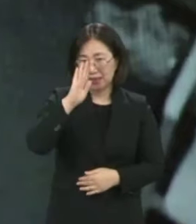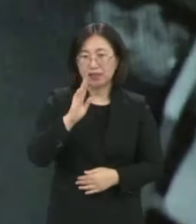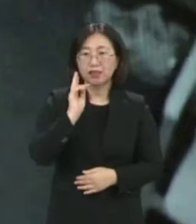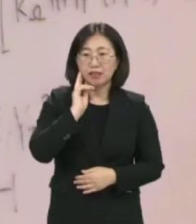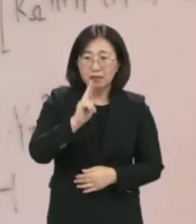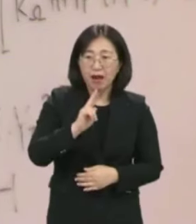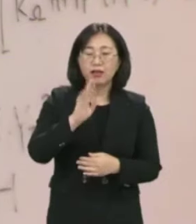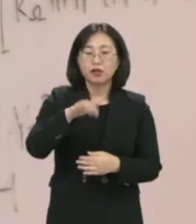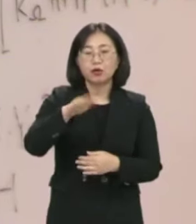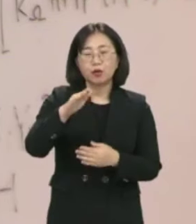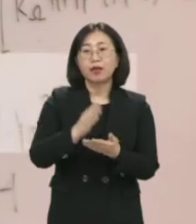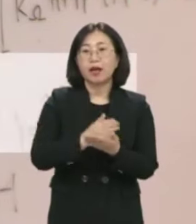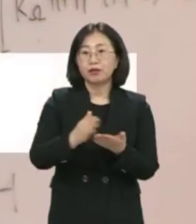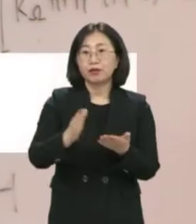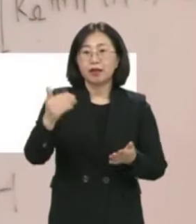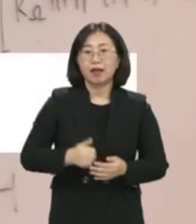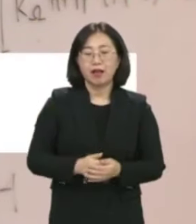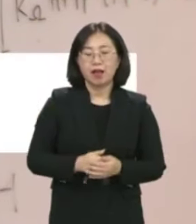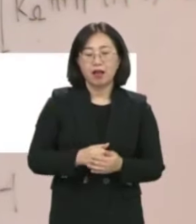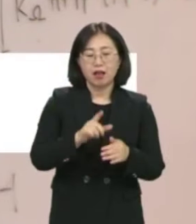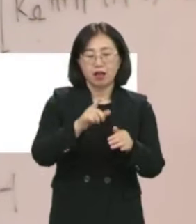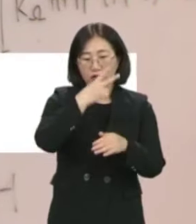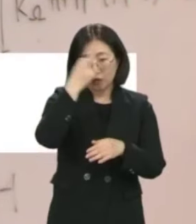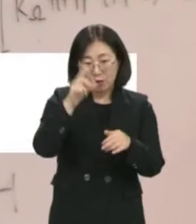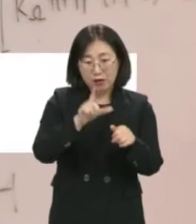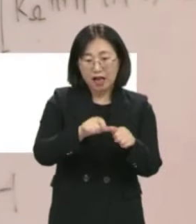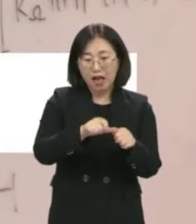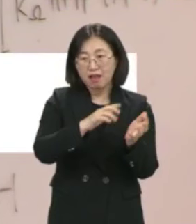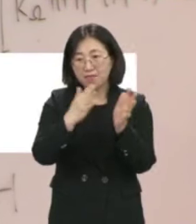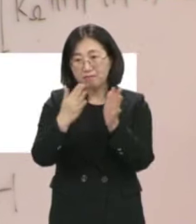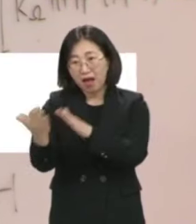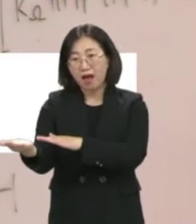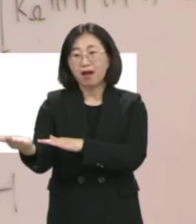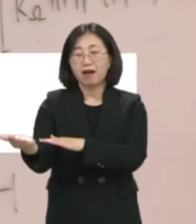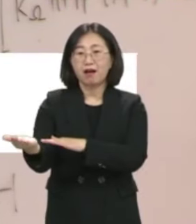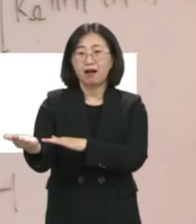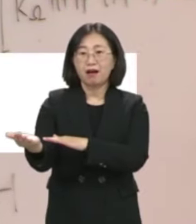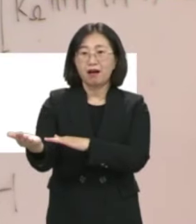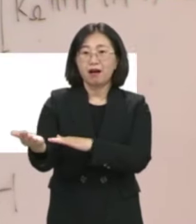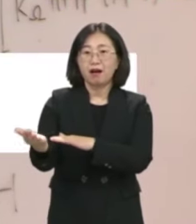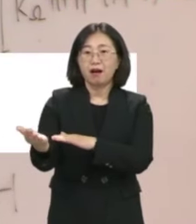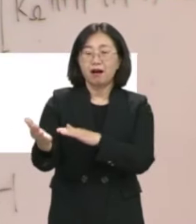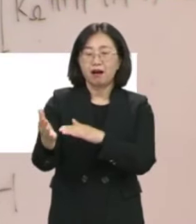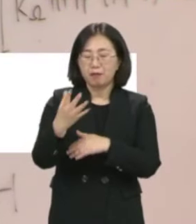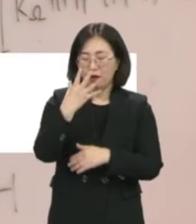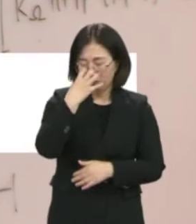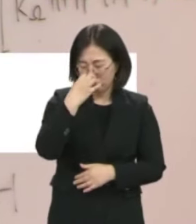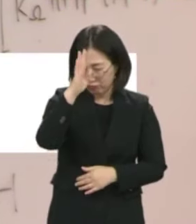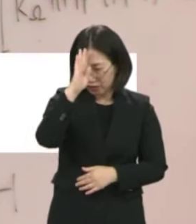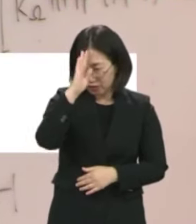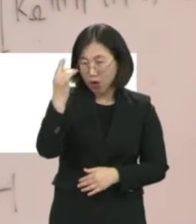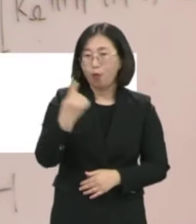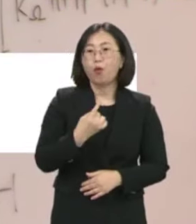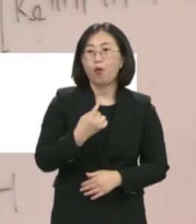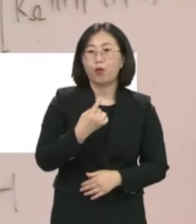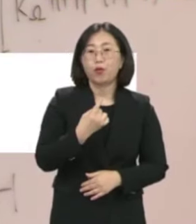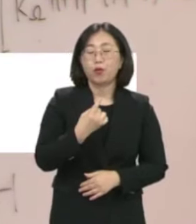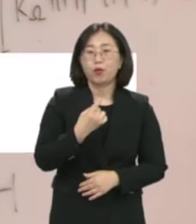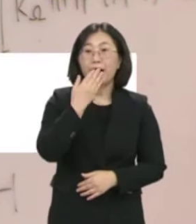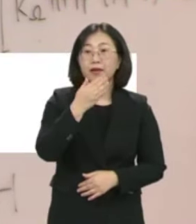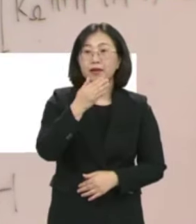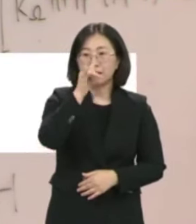수면이 계속 미뤄져서 생체시계가 뒤로 밀리는 순간 우울증이 올 확률이 훨씬 높아진다는